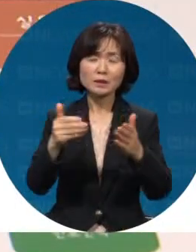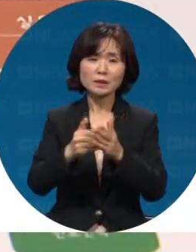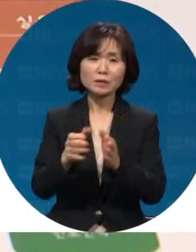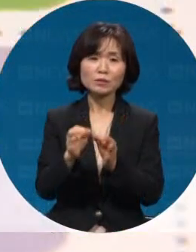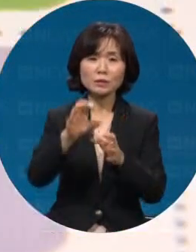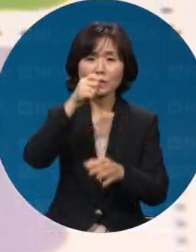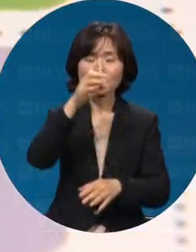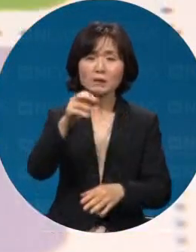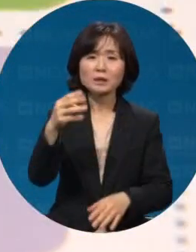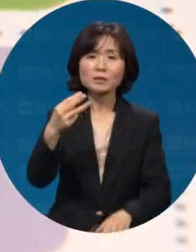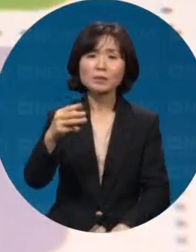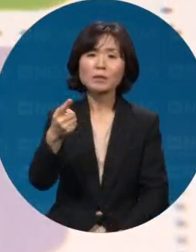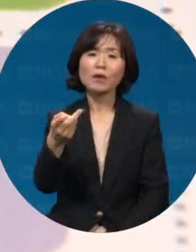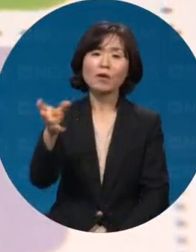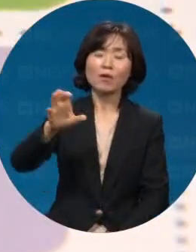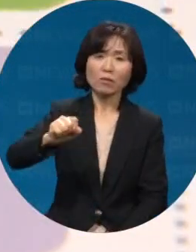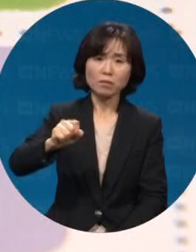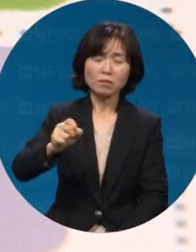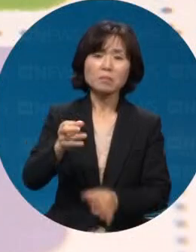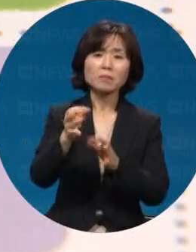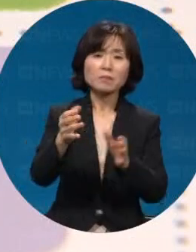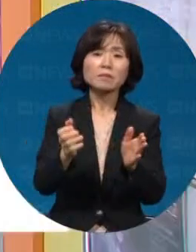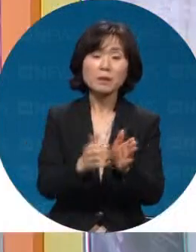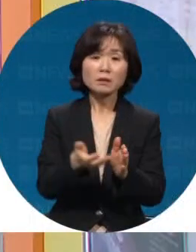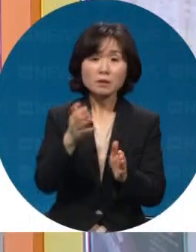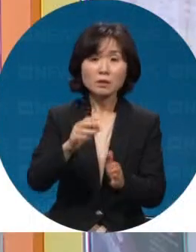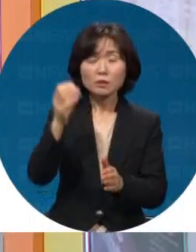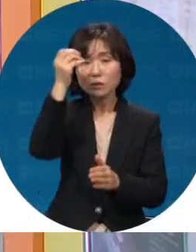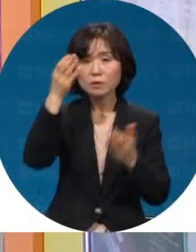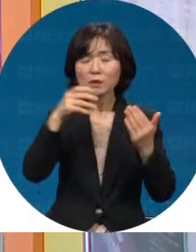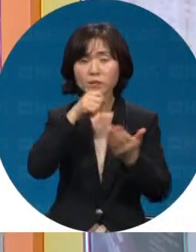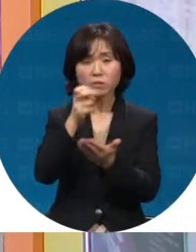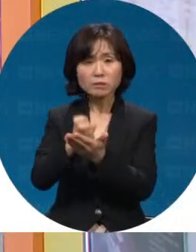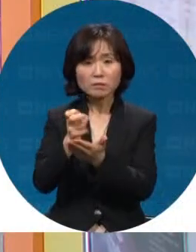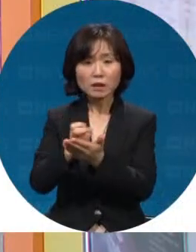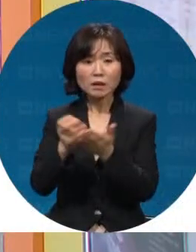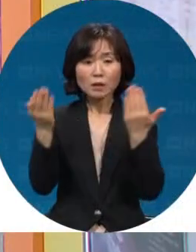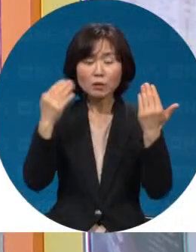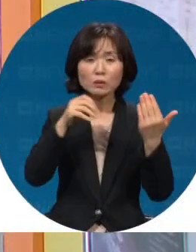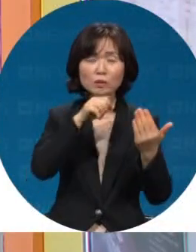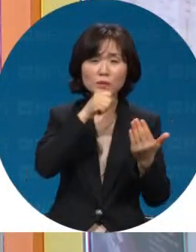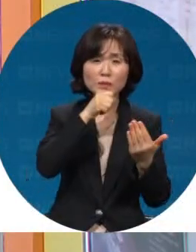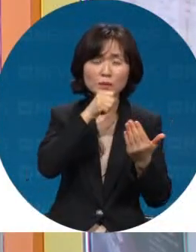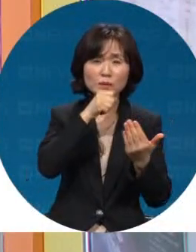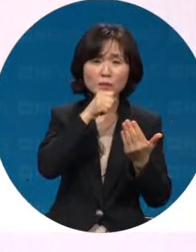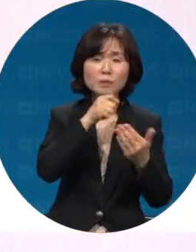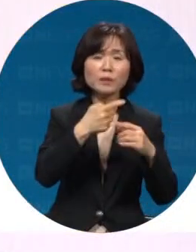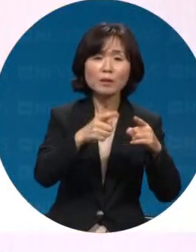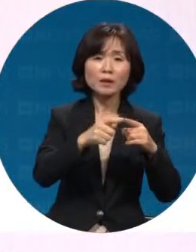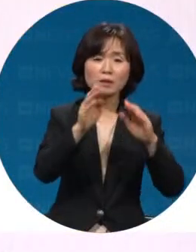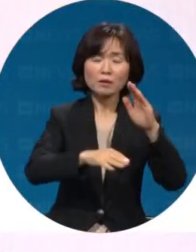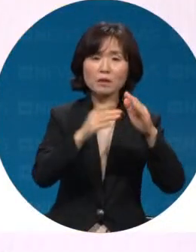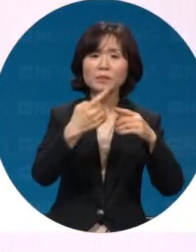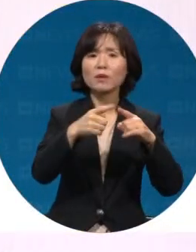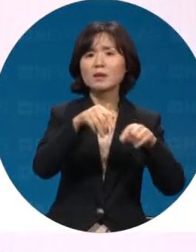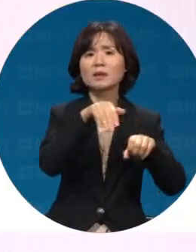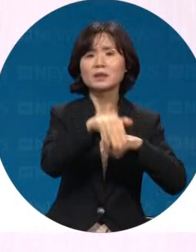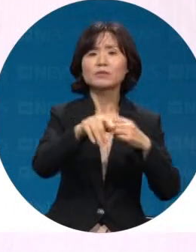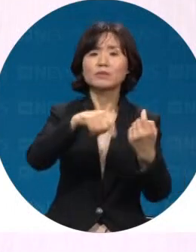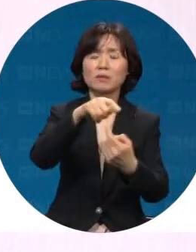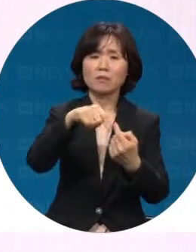3천 100억원 의 일입니다 그런데 고교 학점 제 체제의 선 학교 내신에 성취 평가 즉 절대 평가 방식으로